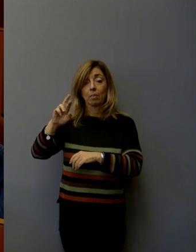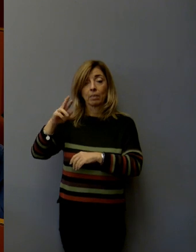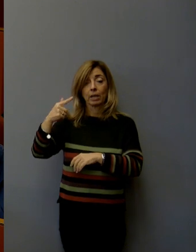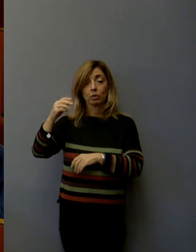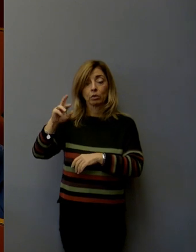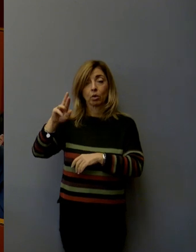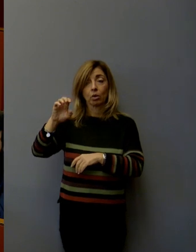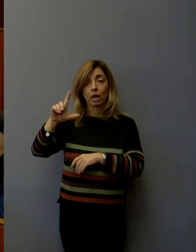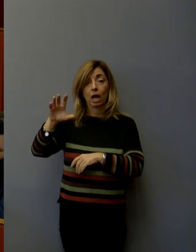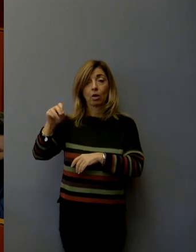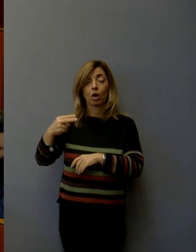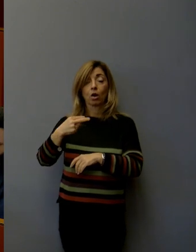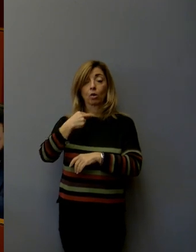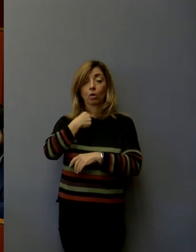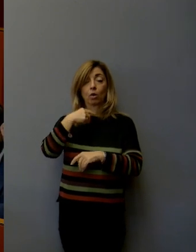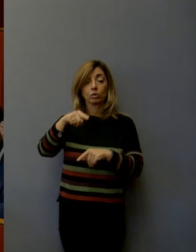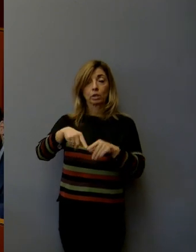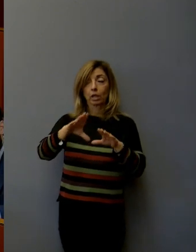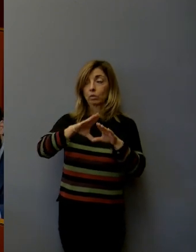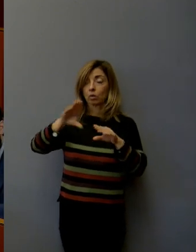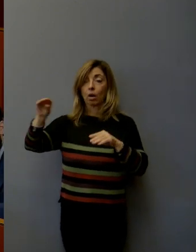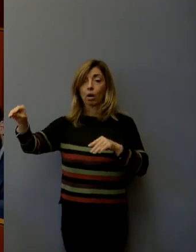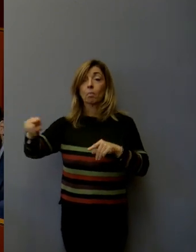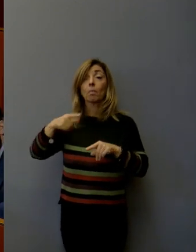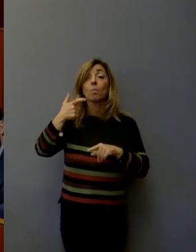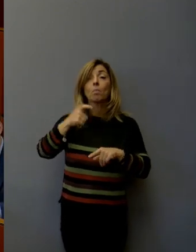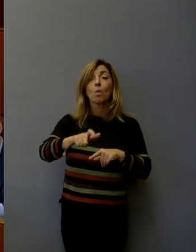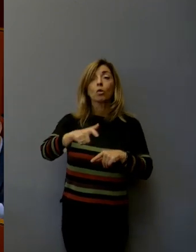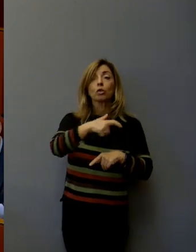andare da quest'aula perché maltratta assolutamente niente